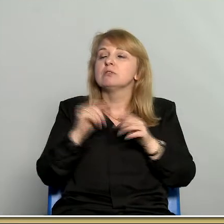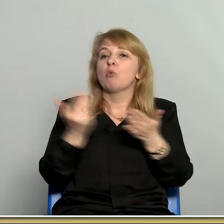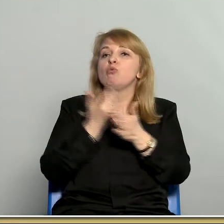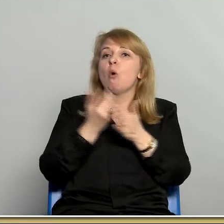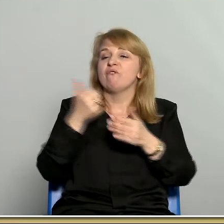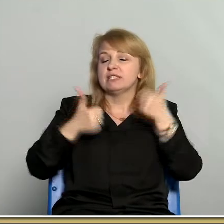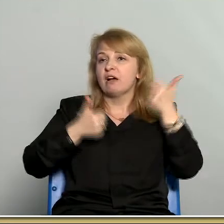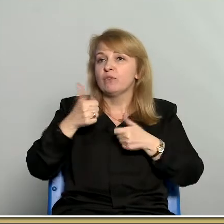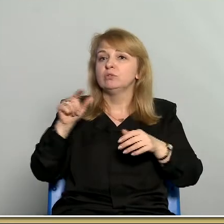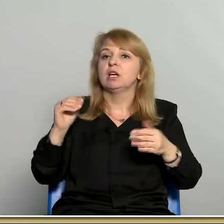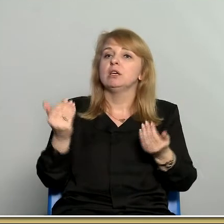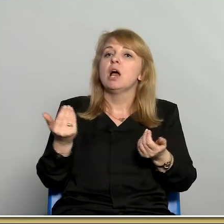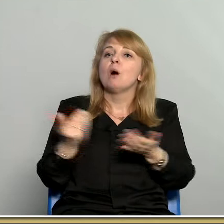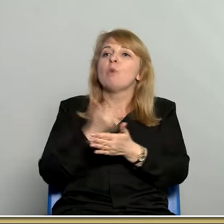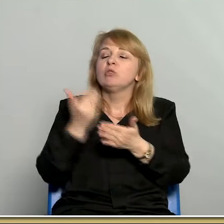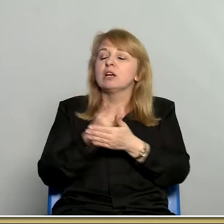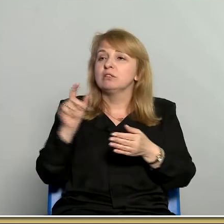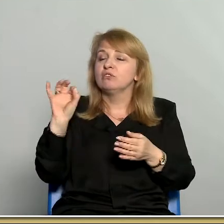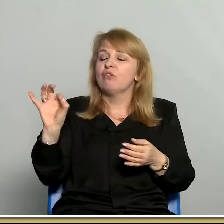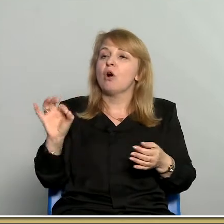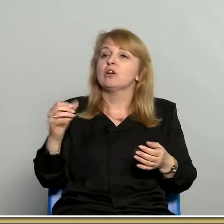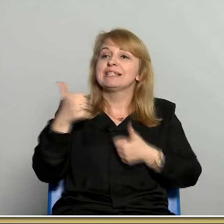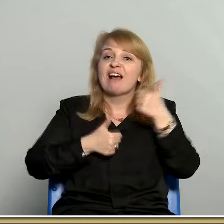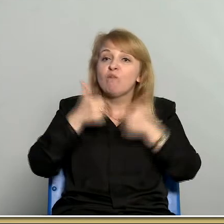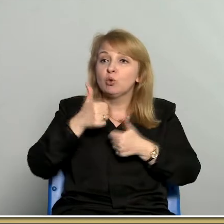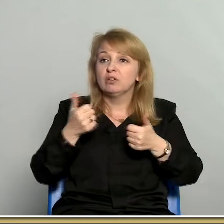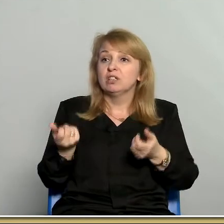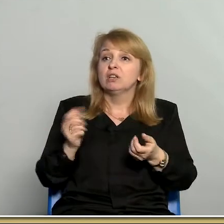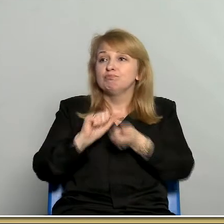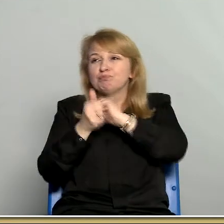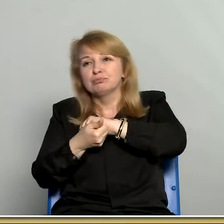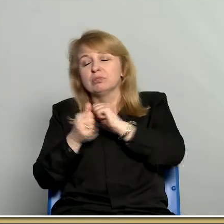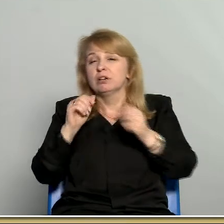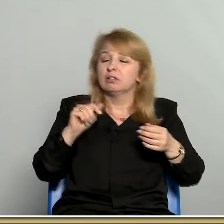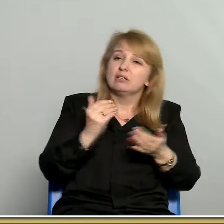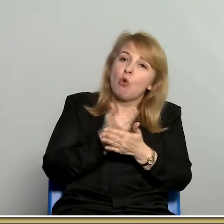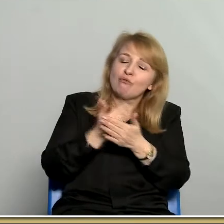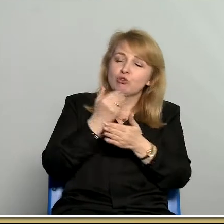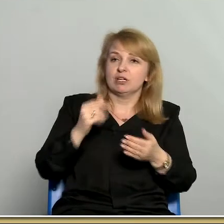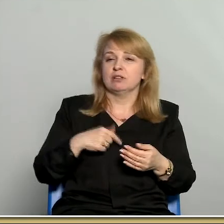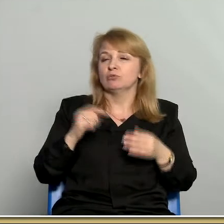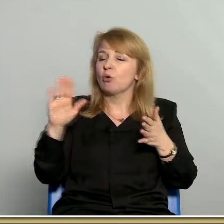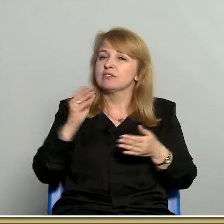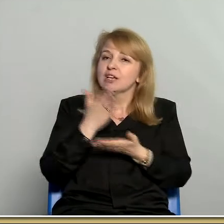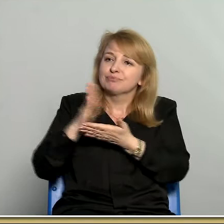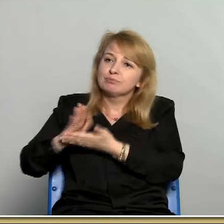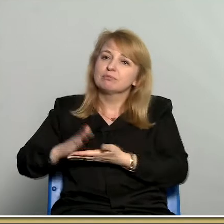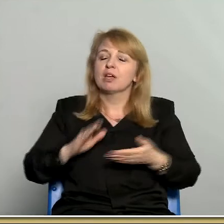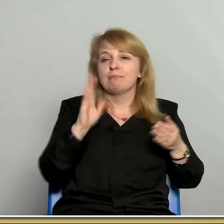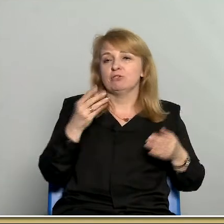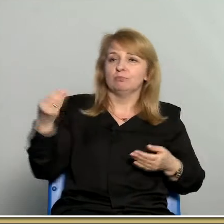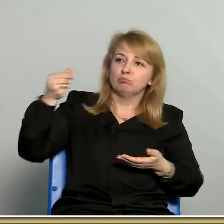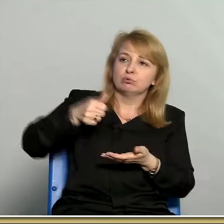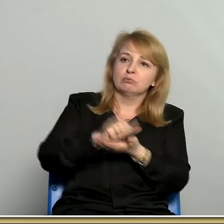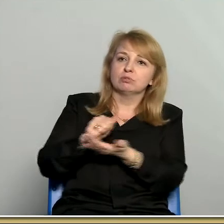zawodu i modernizacji oferty kształcenia zawodowego. Jak Państwo widzicie, częściowe tylko alokacje przeznaczone